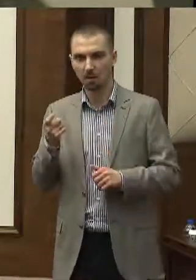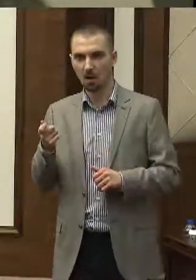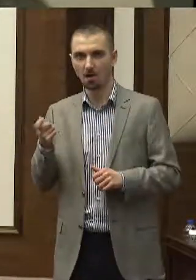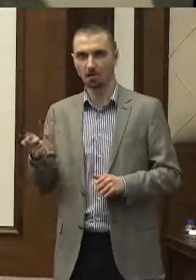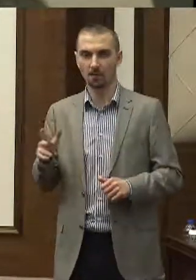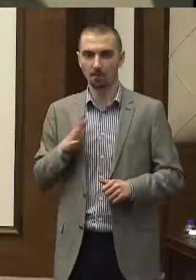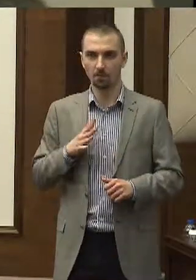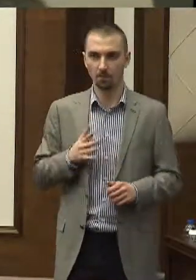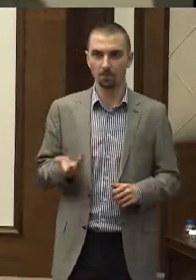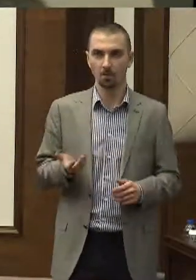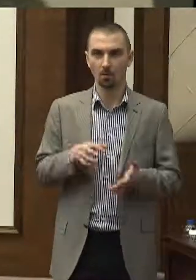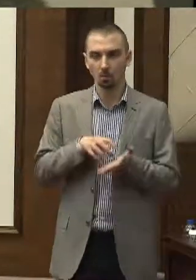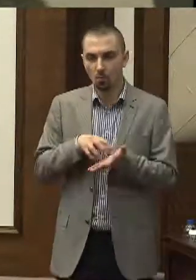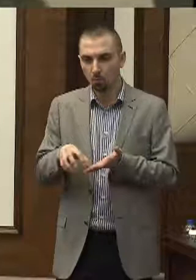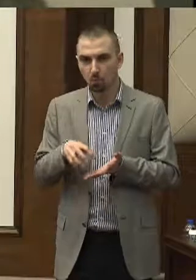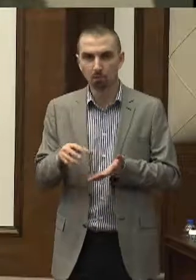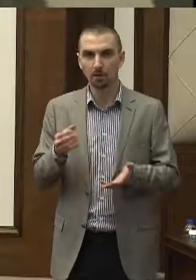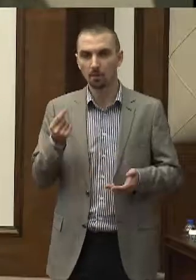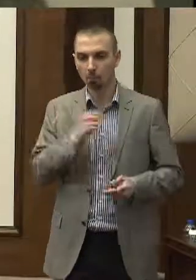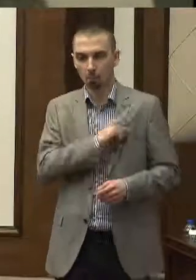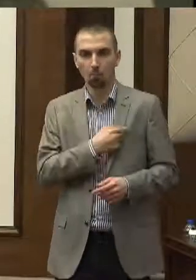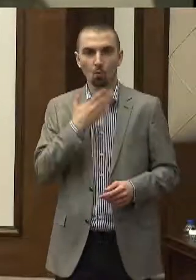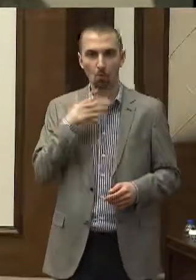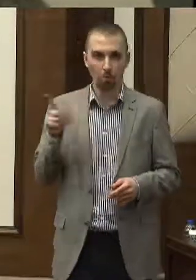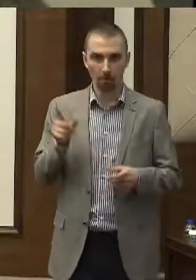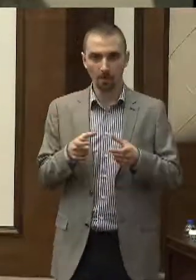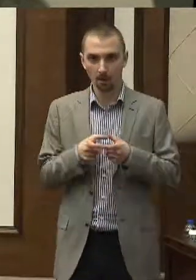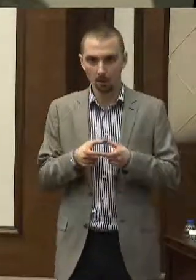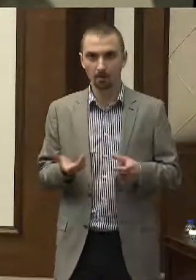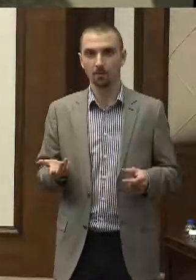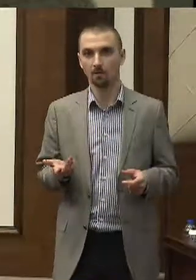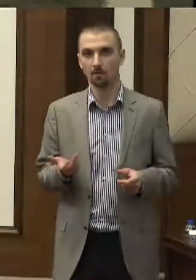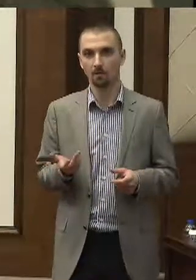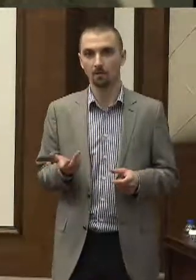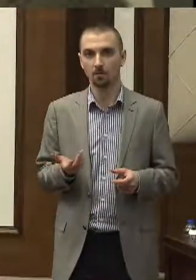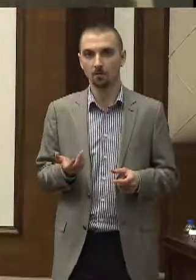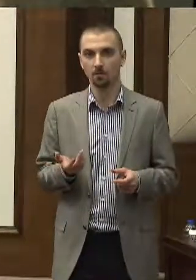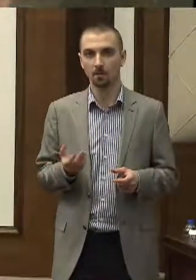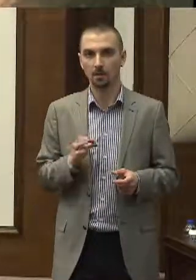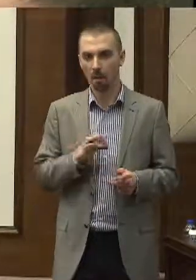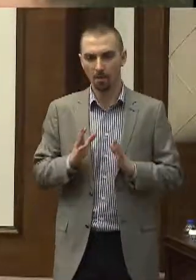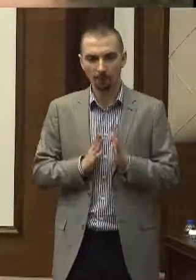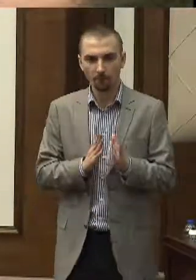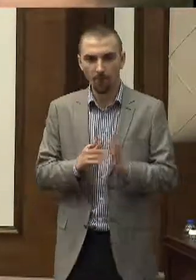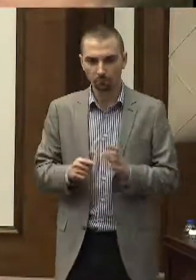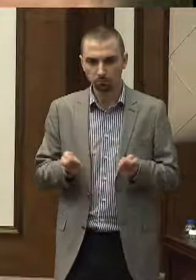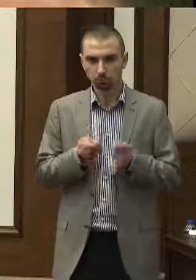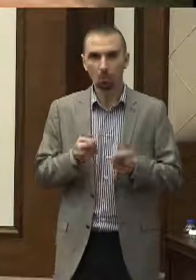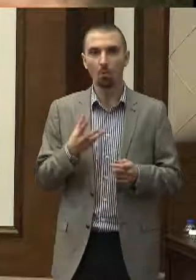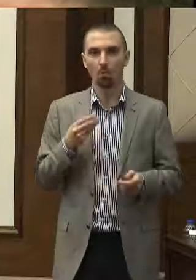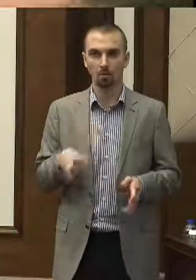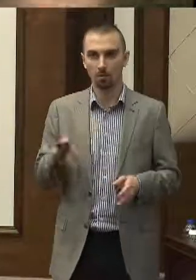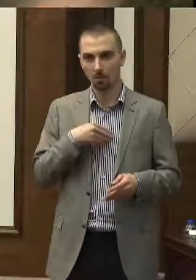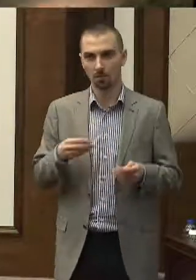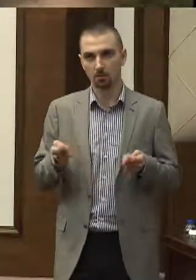çalıştık. Bütçesi olan bir dernek değildir. Bunu da işlevsel hale getirmek için çaba